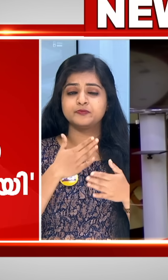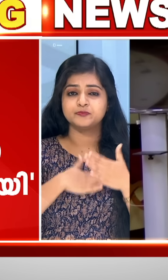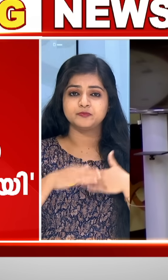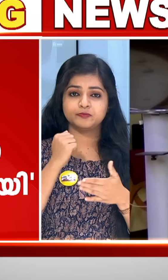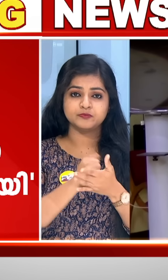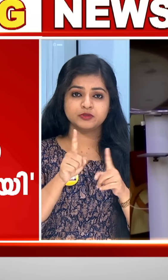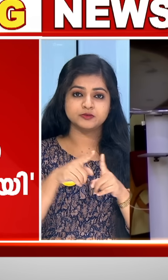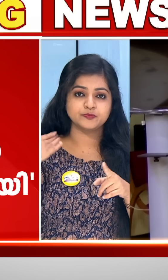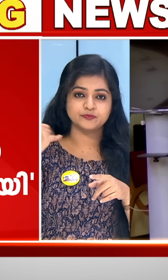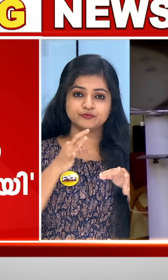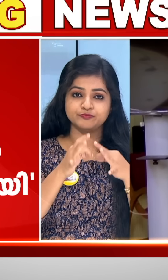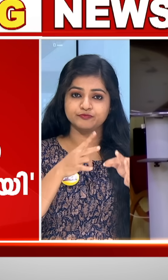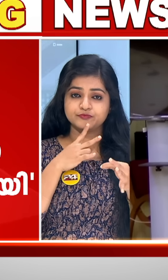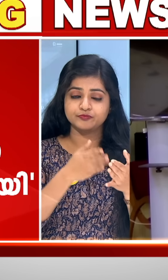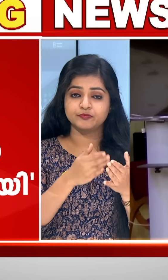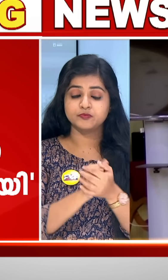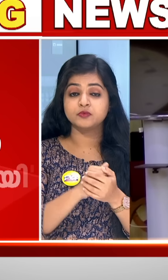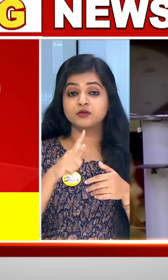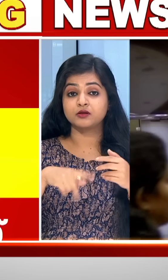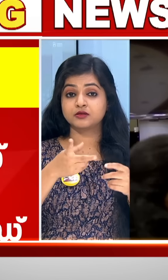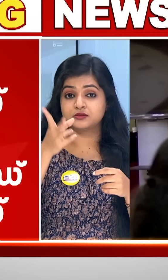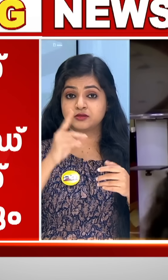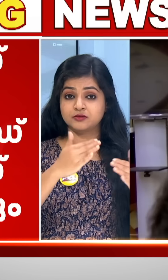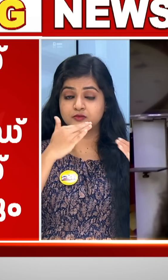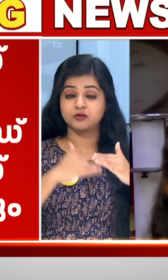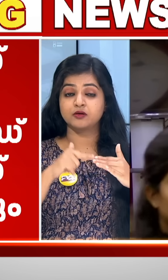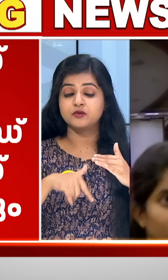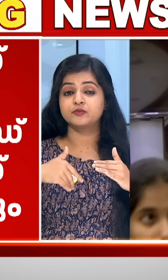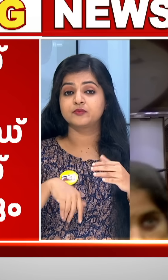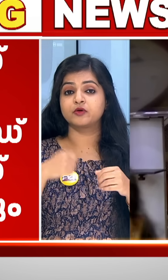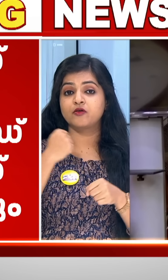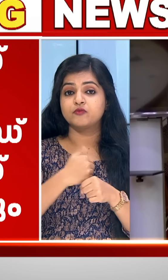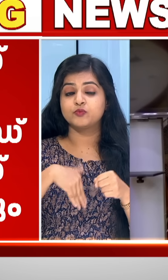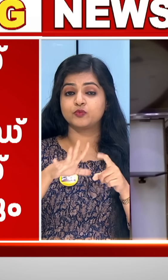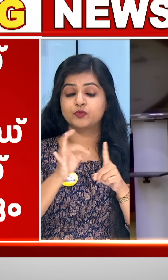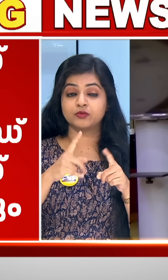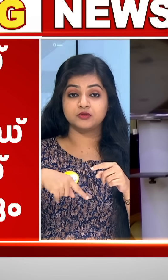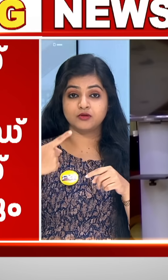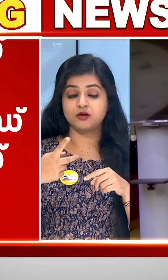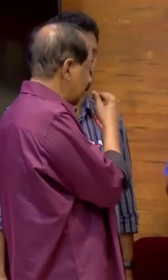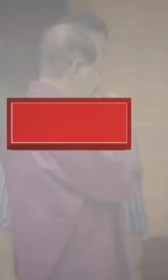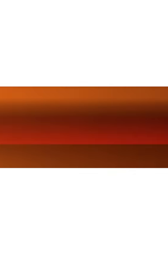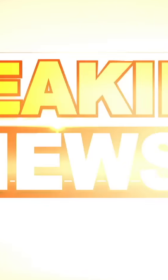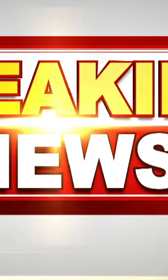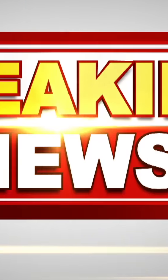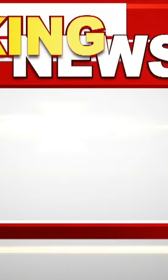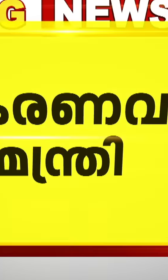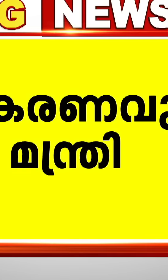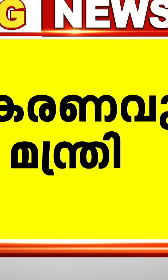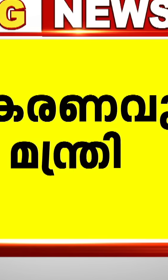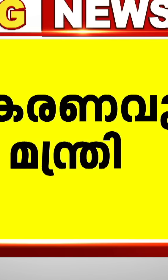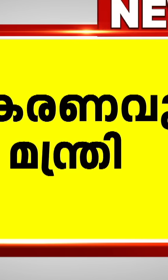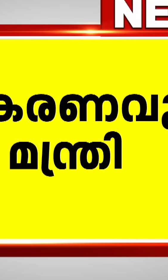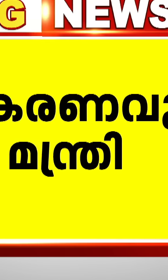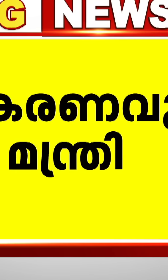വ്യക്തമാക്കുന്നത് ഇതിനൊരു പരിഹാരമായി അടുത്ത ഘട്ടത്തിലേക്ക് സർക്കാർ പോകുന്നത് നാളെയും മറ്റന്നാളും മഞ്ഞക്കാർഡുകൾക്ക് മാത്രം മസ്റ്ററിങ് നടത്തും എന്നുള്ളതാണ് അത് ഈ